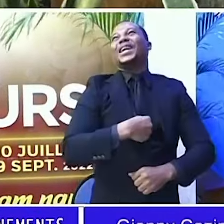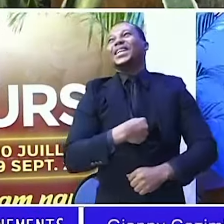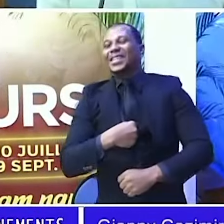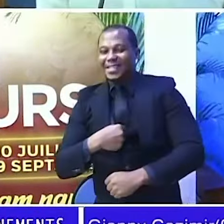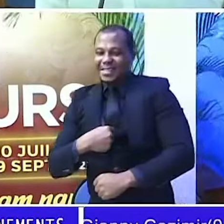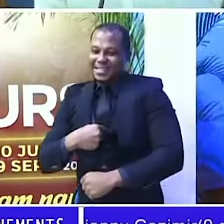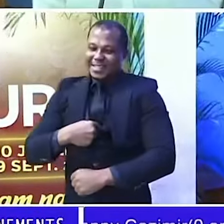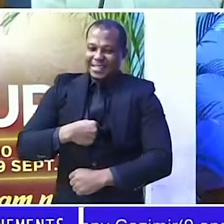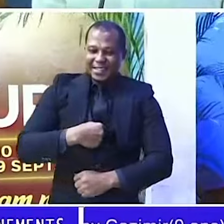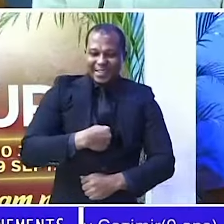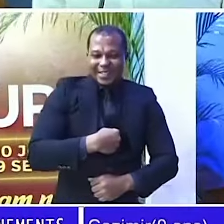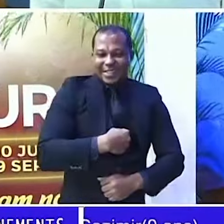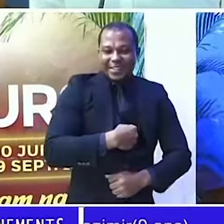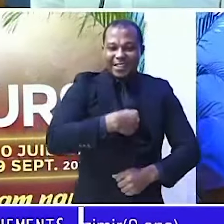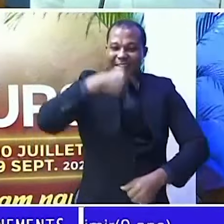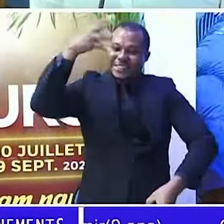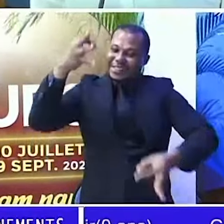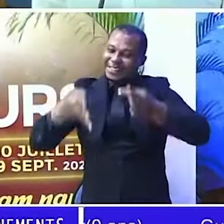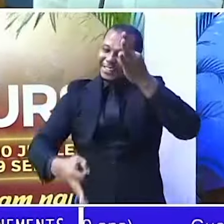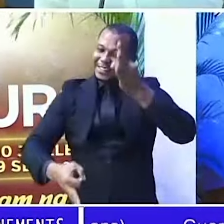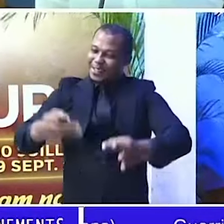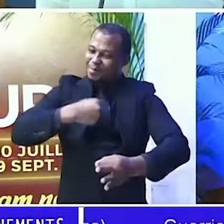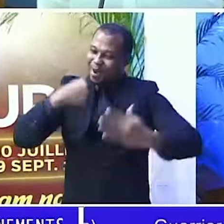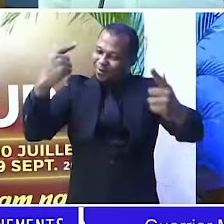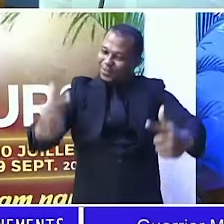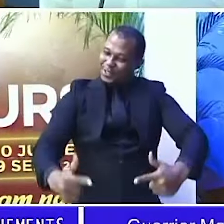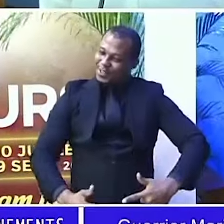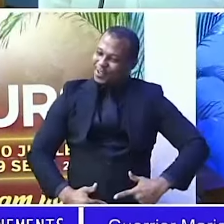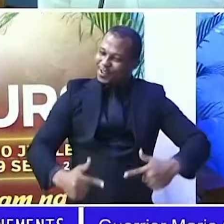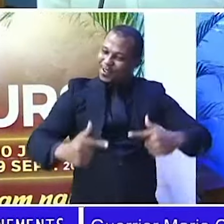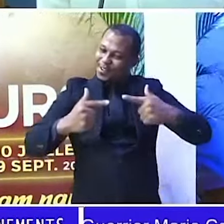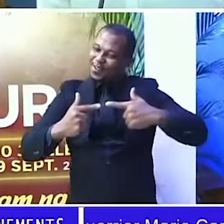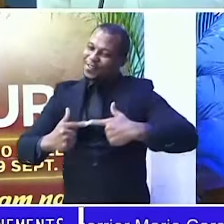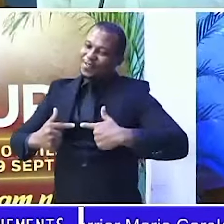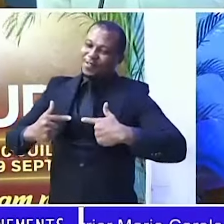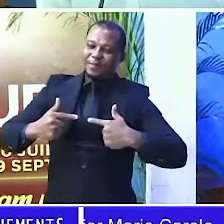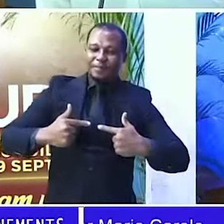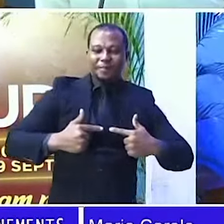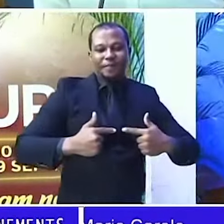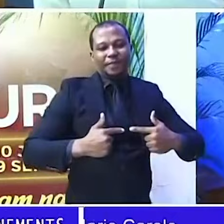Si ma vie, si ma vie,